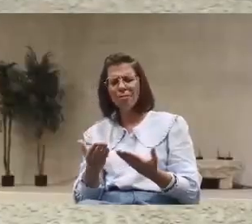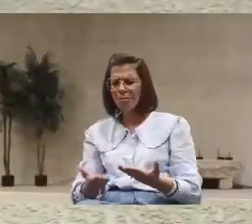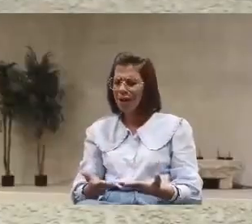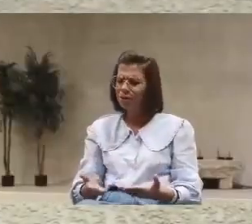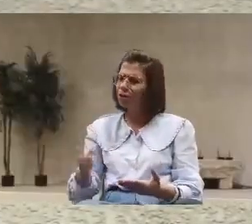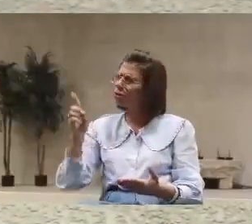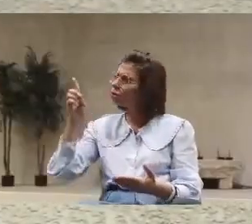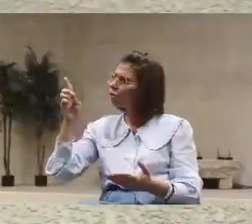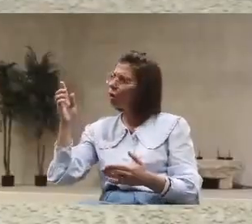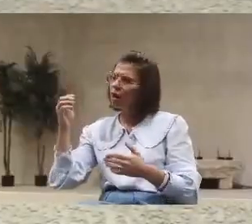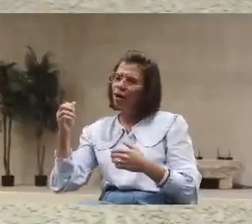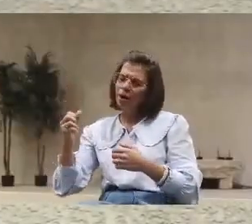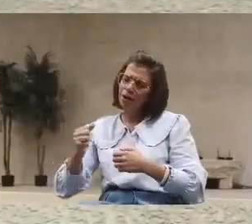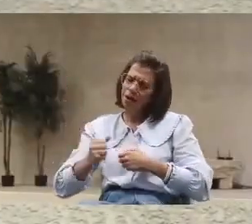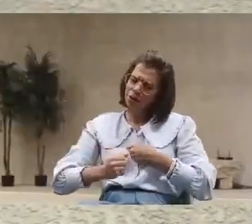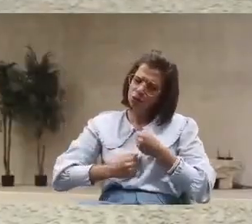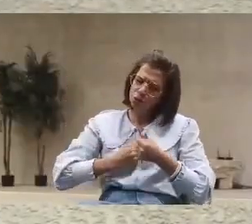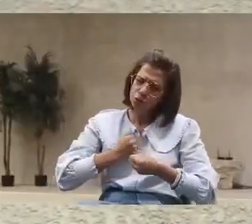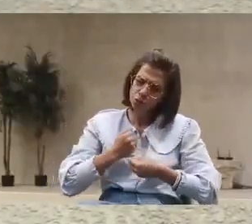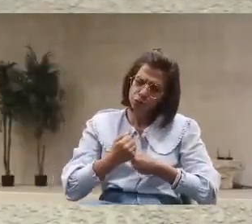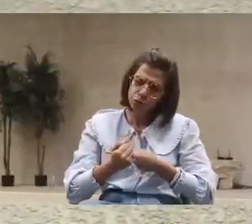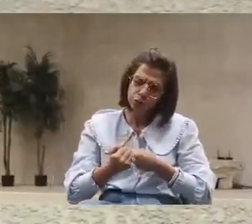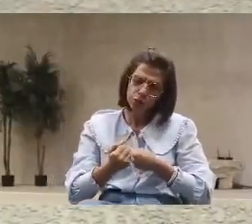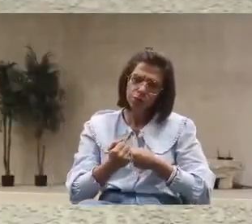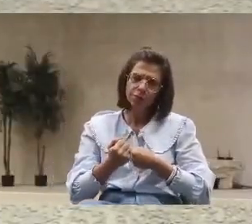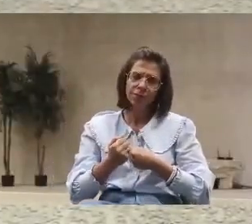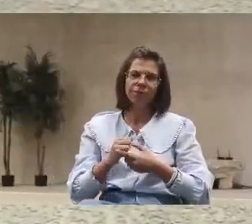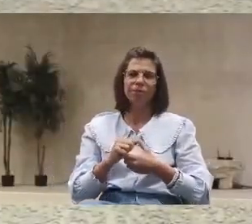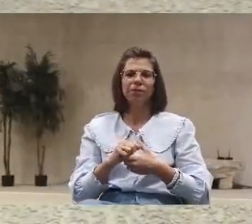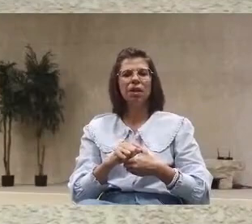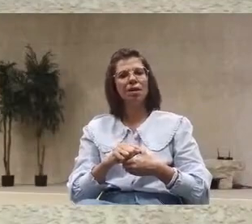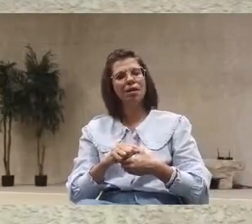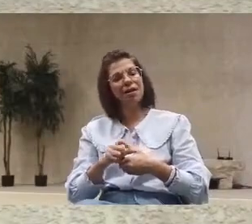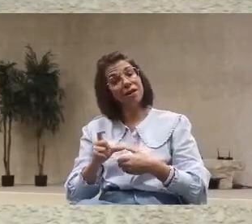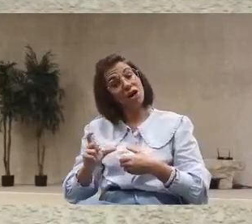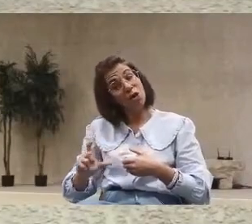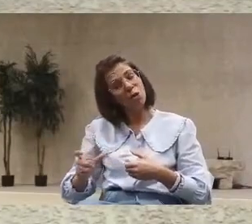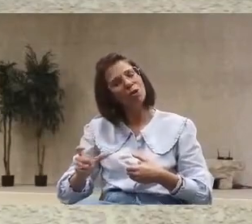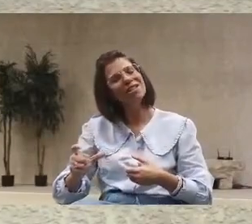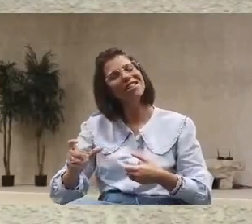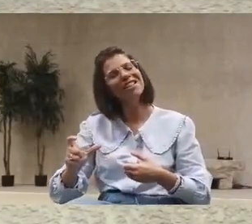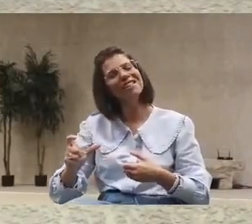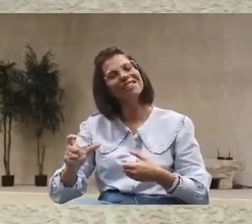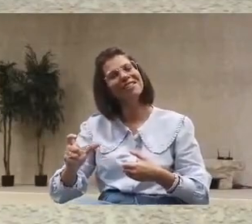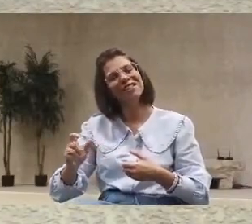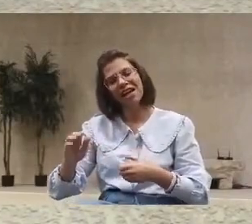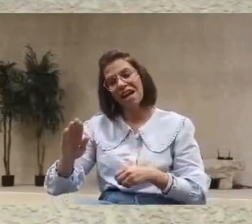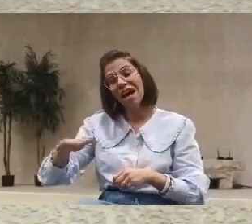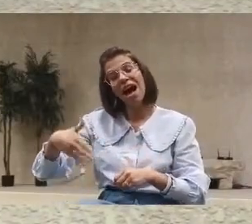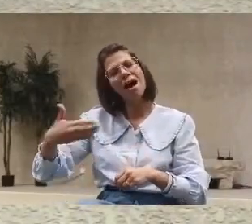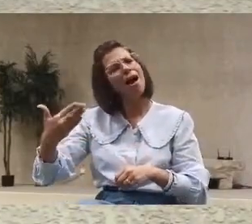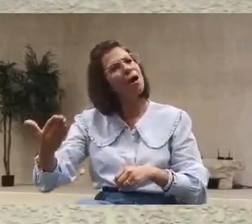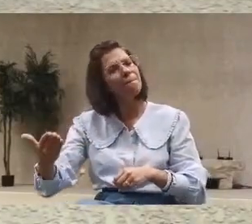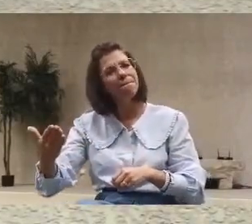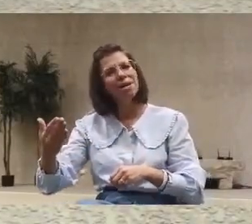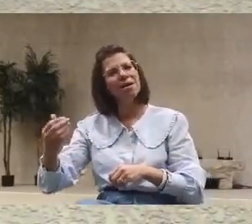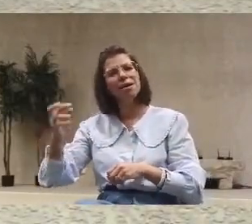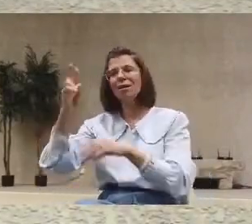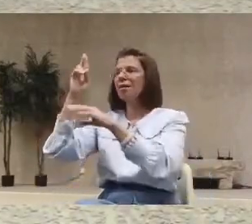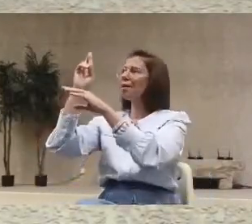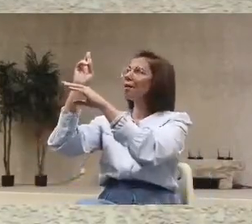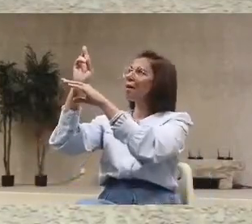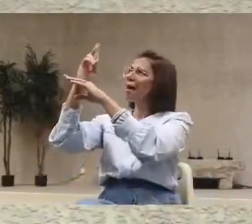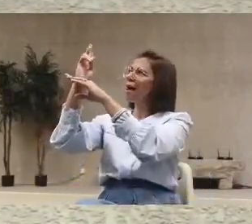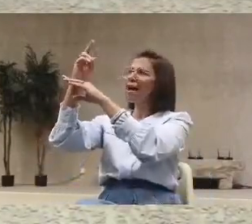ton règne soit annoncé Amen Dieu le veut Dieu